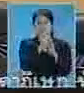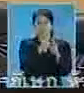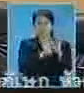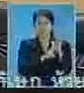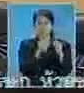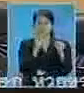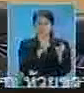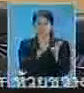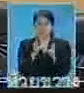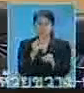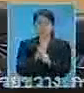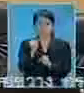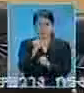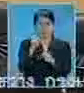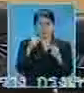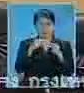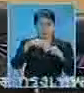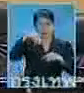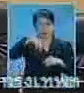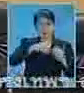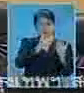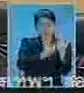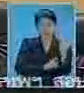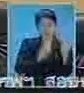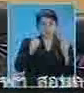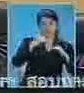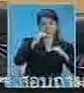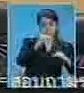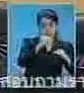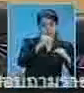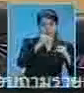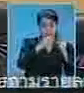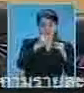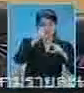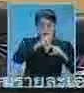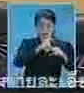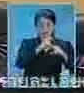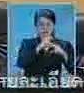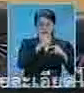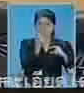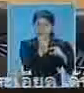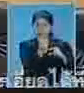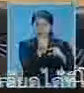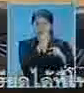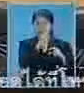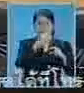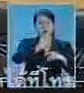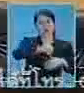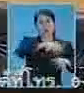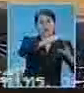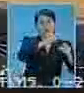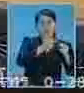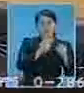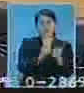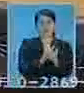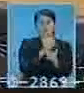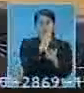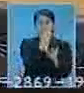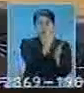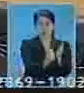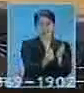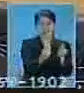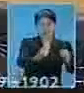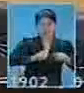ำหนดจำนวนสลากในแต่ละงวดไว้ตายตัวหลังจากนั้นเมื่อขายไปแล้วไม่รับซื้อคืนถ้าผู้รับ